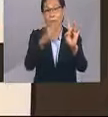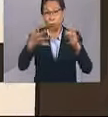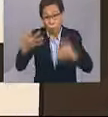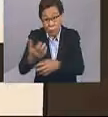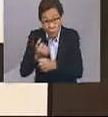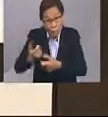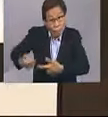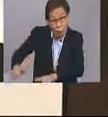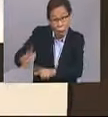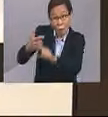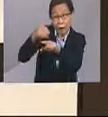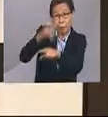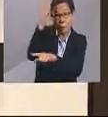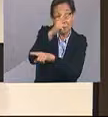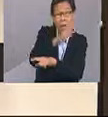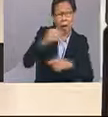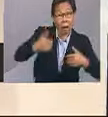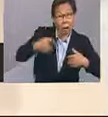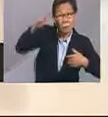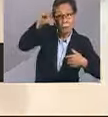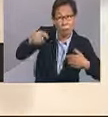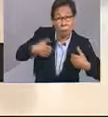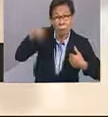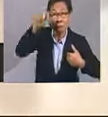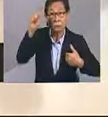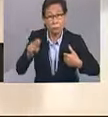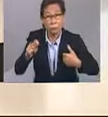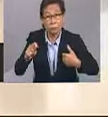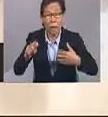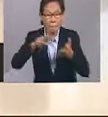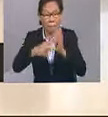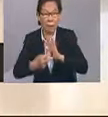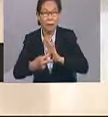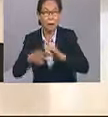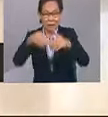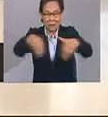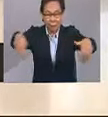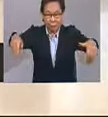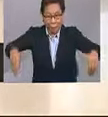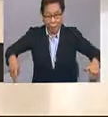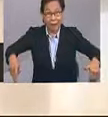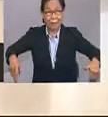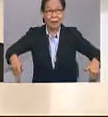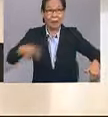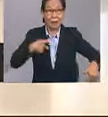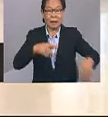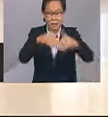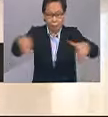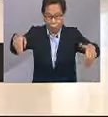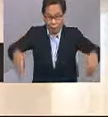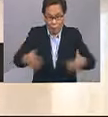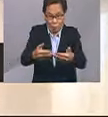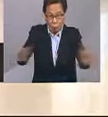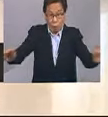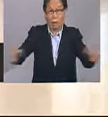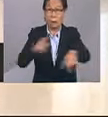kebenaran daripada kerajaan dan adakah ini sebagai ada bermakna yang sempadan sempadan kita akan dibuka dalam masa